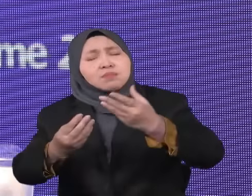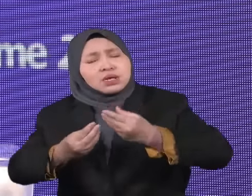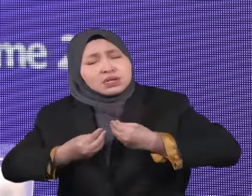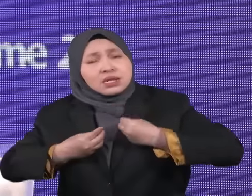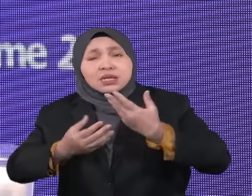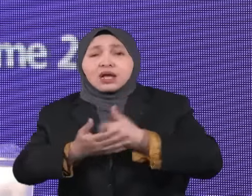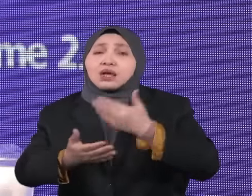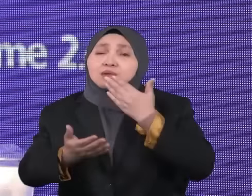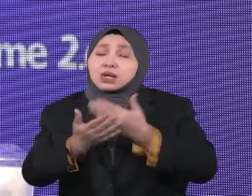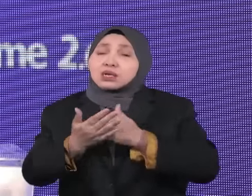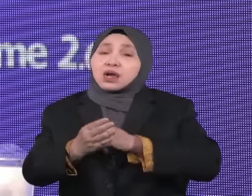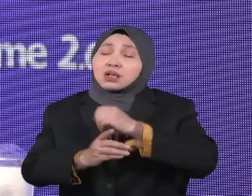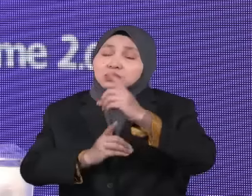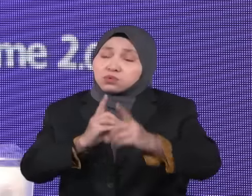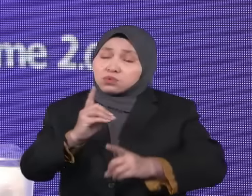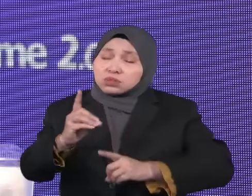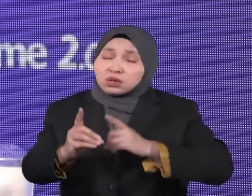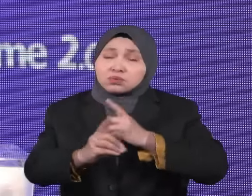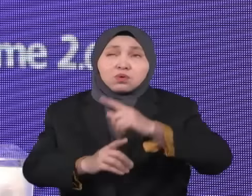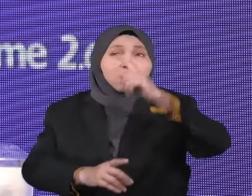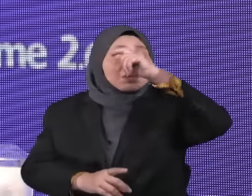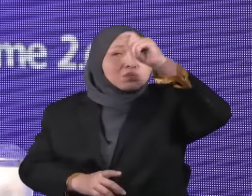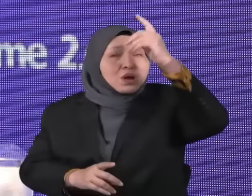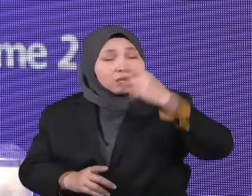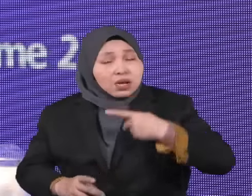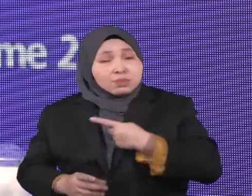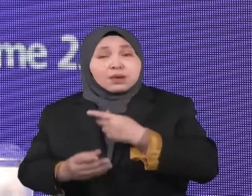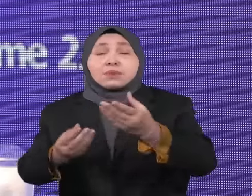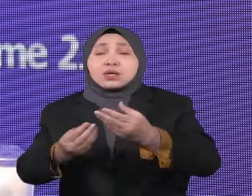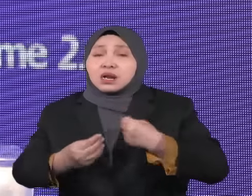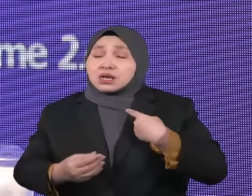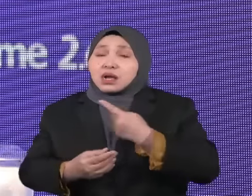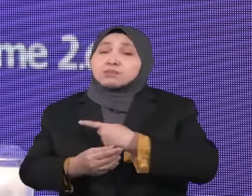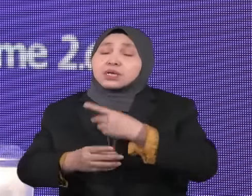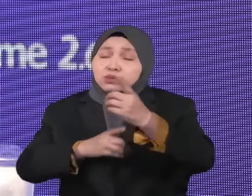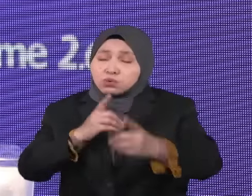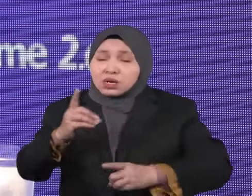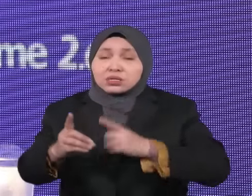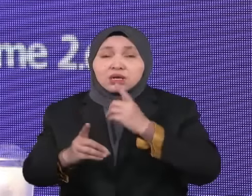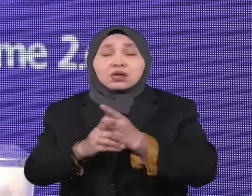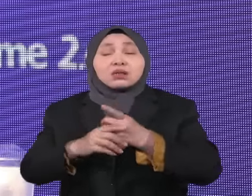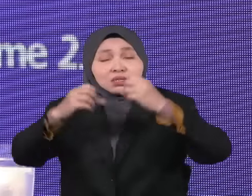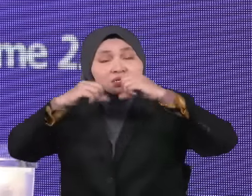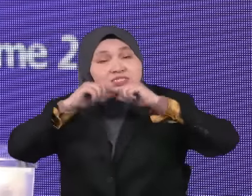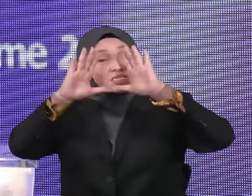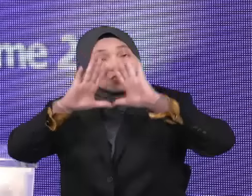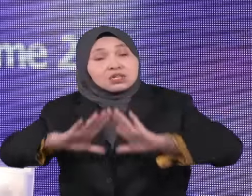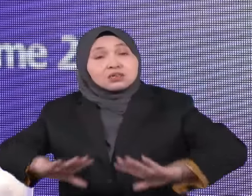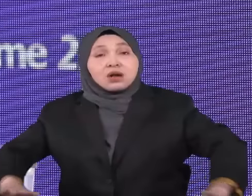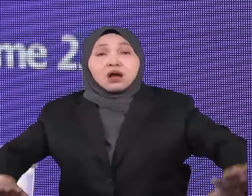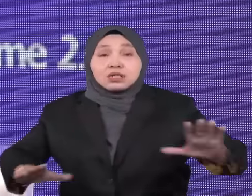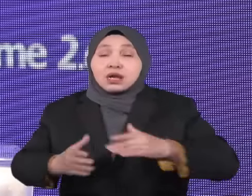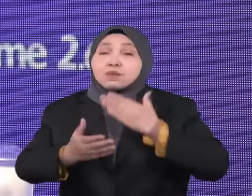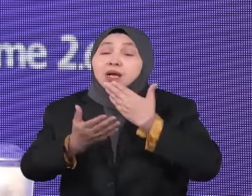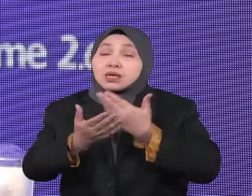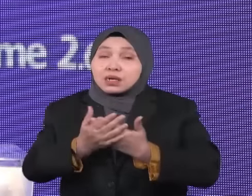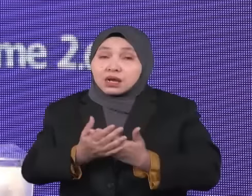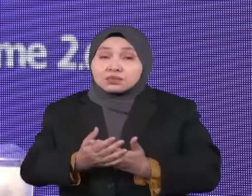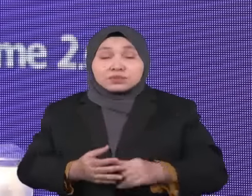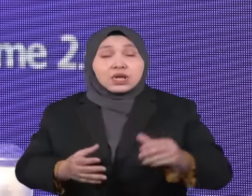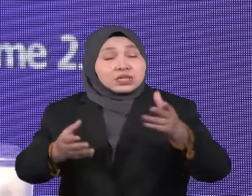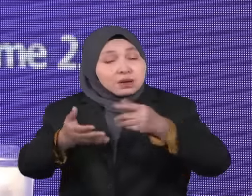dunya hasanah. Ya Allah, wahai Tuhan kami, berilah kami di dunia ini kesejahteraan. Ya, hasanah ini kebaikan.